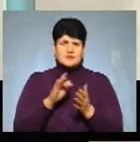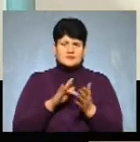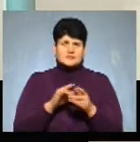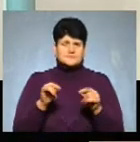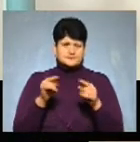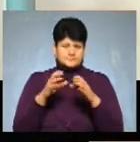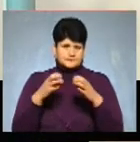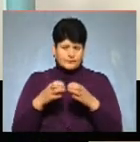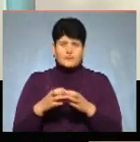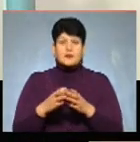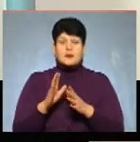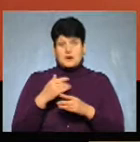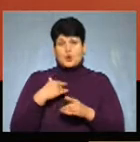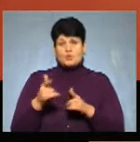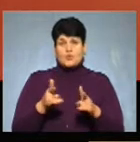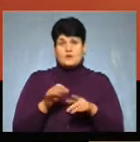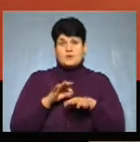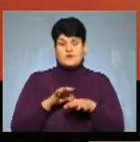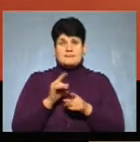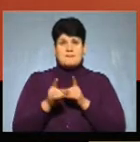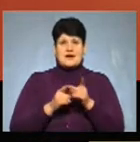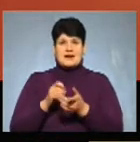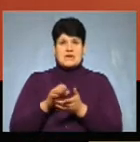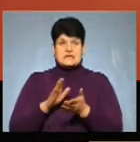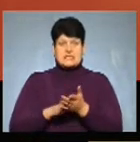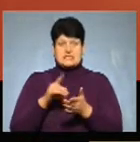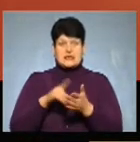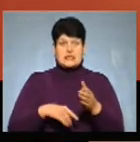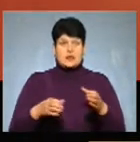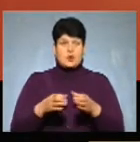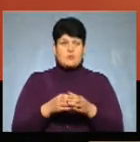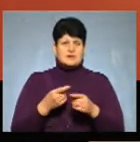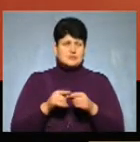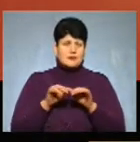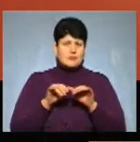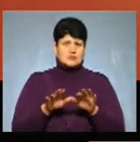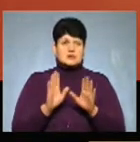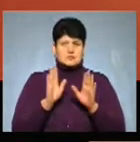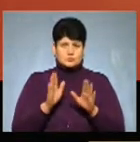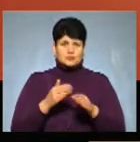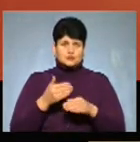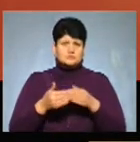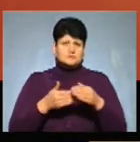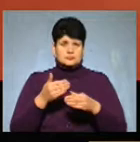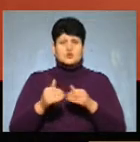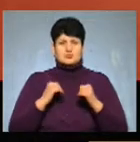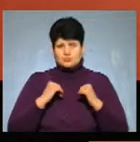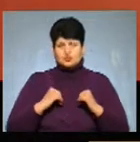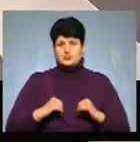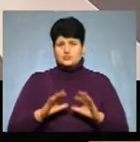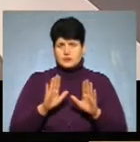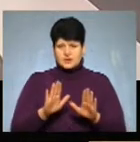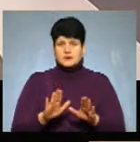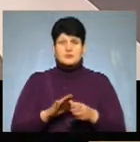центри, ми відразу готові провести перереєстрацію релігійних громад. Цей процес буде йти спокійно,